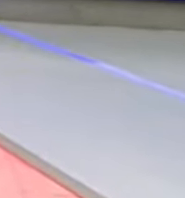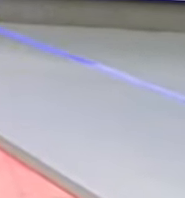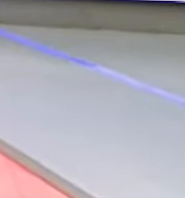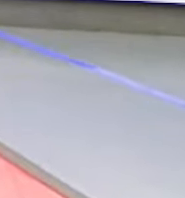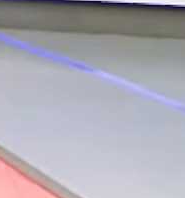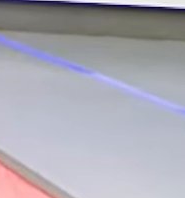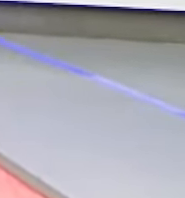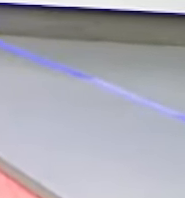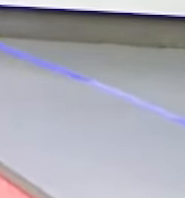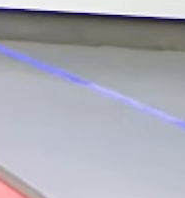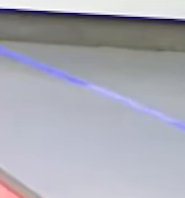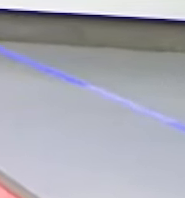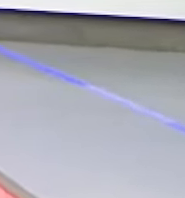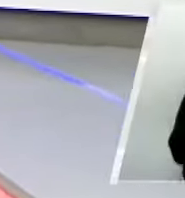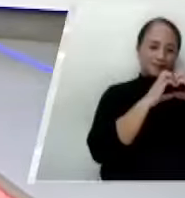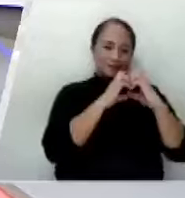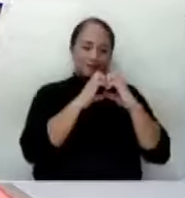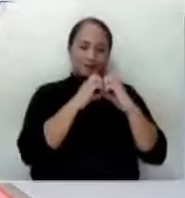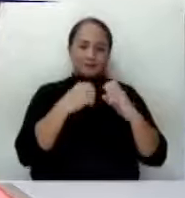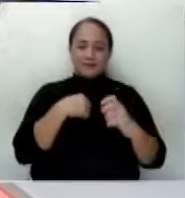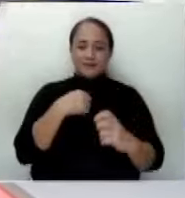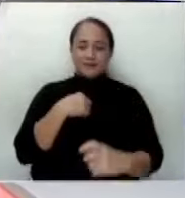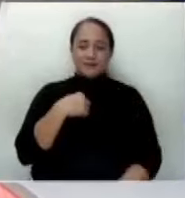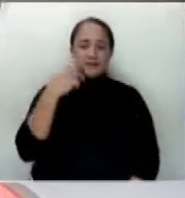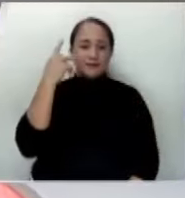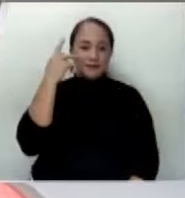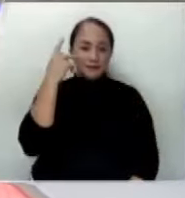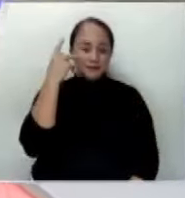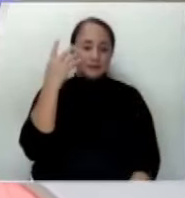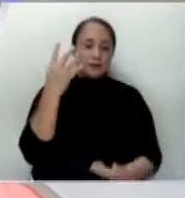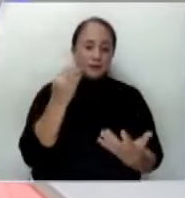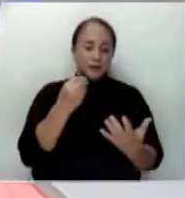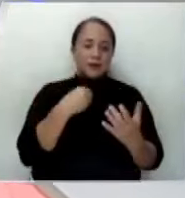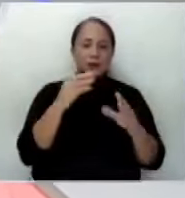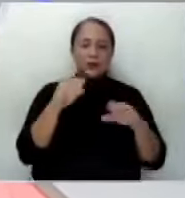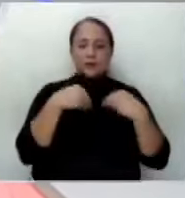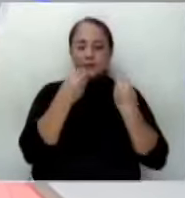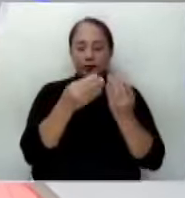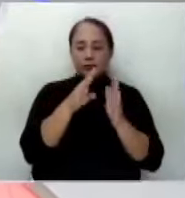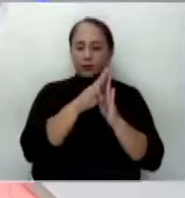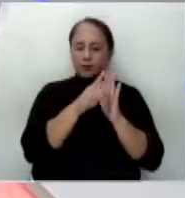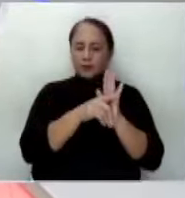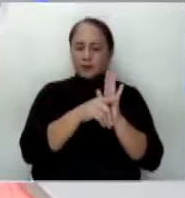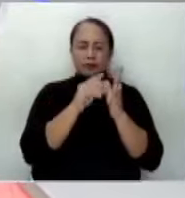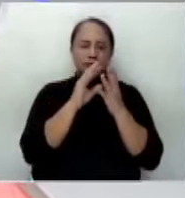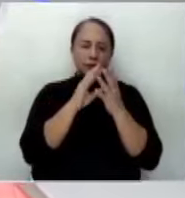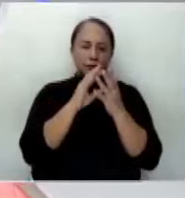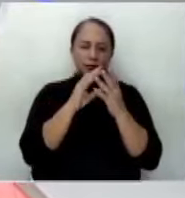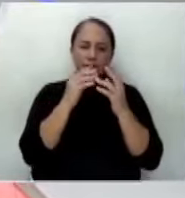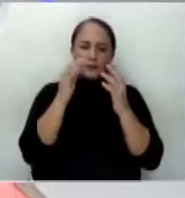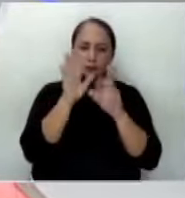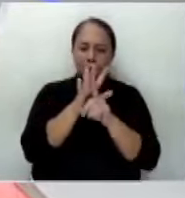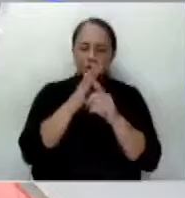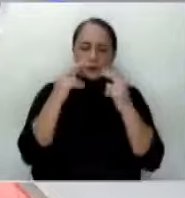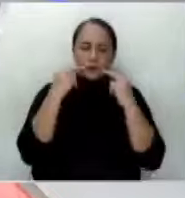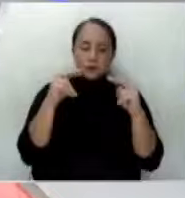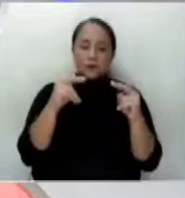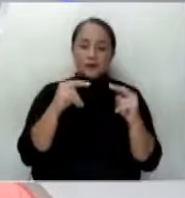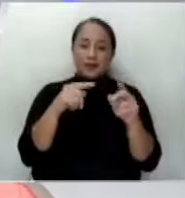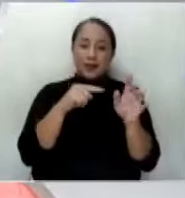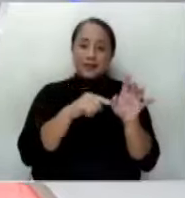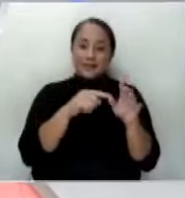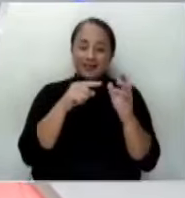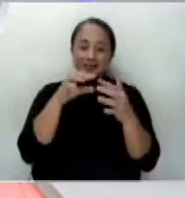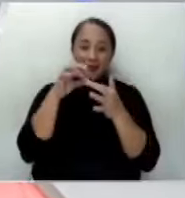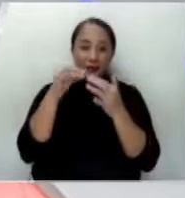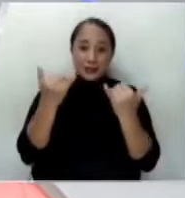Magandang gabi mga kapuso. Ako po ang inyong Kuya Kim na magbibigay sa inyo ng trivia sa likod ng mga trending na balita. Extra special ang araw ngayon dahil may